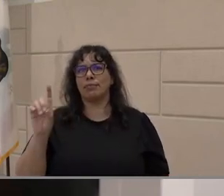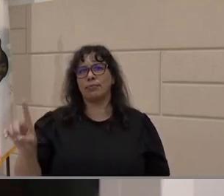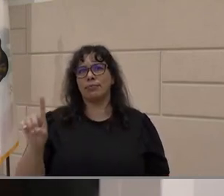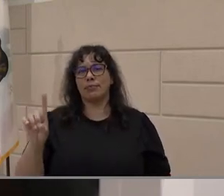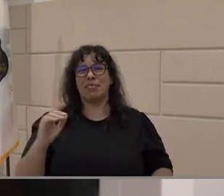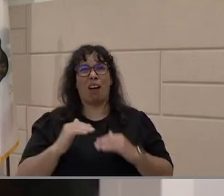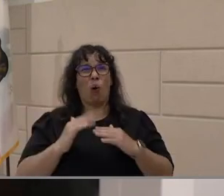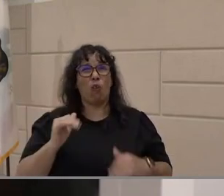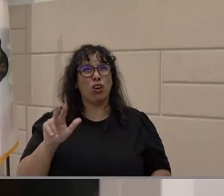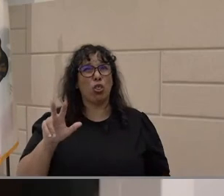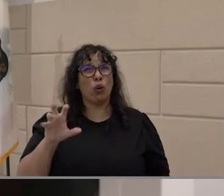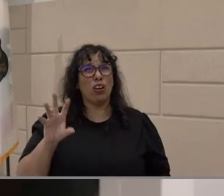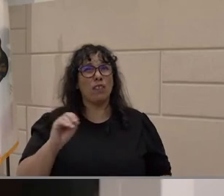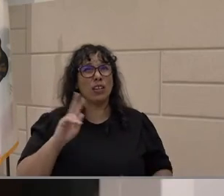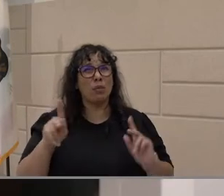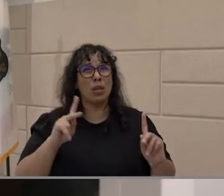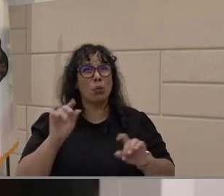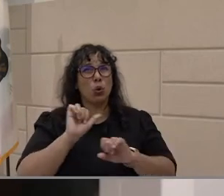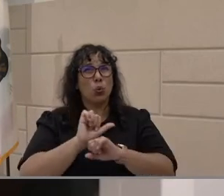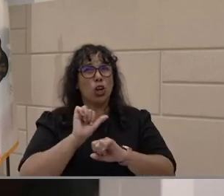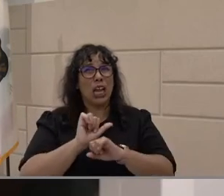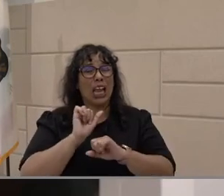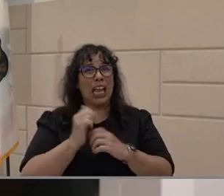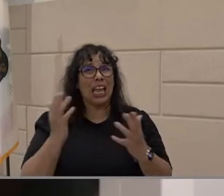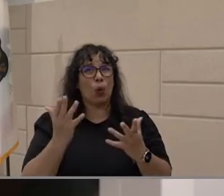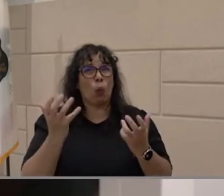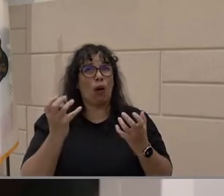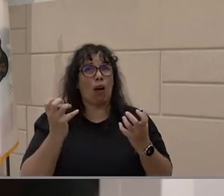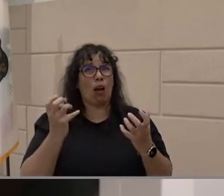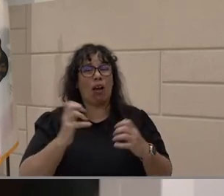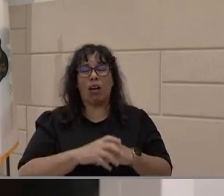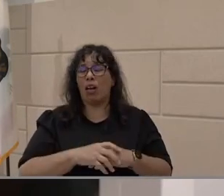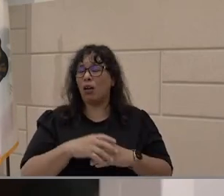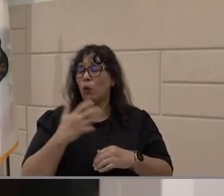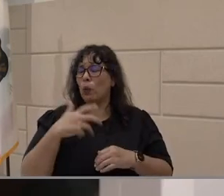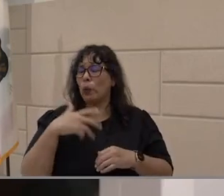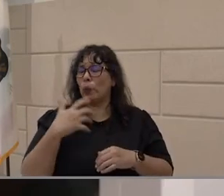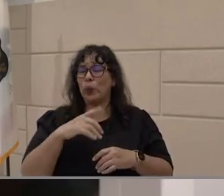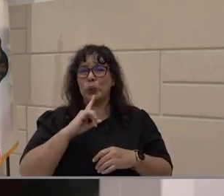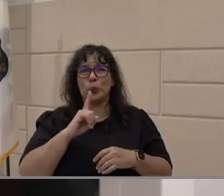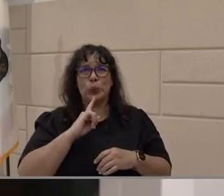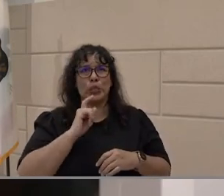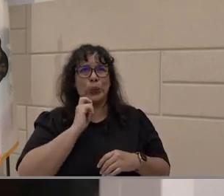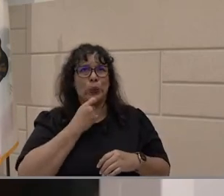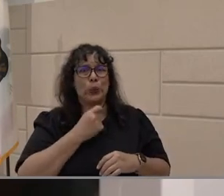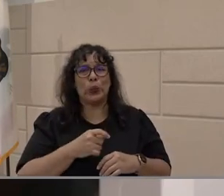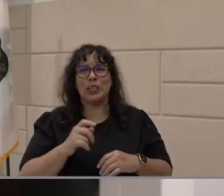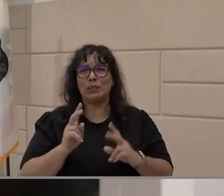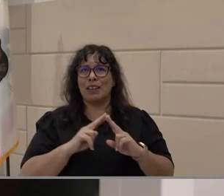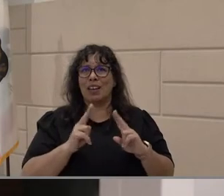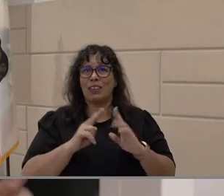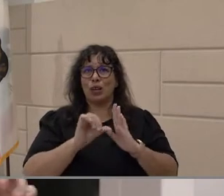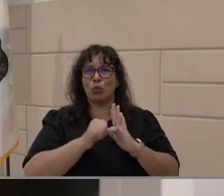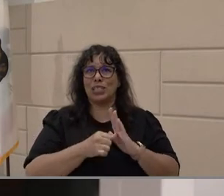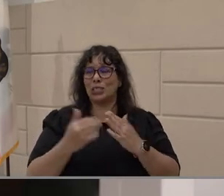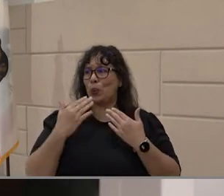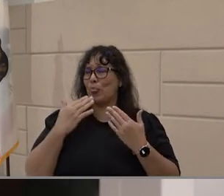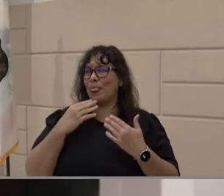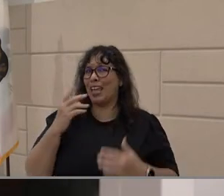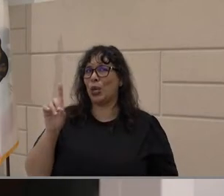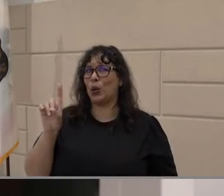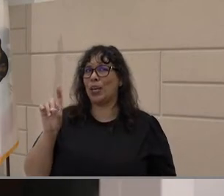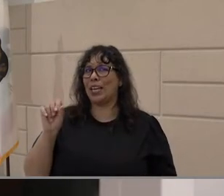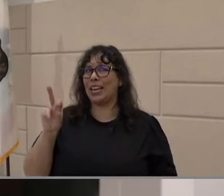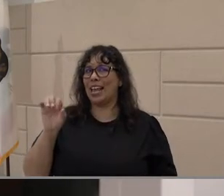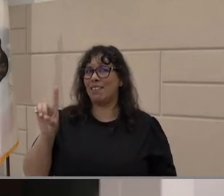ដែលក្រសួងអប់រំ District បានរៀបចំធ្វើដែលពួកគេទាំងជាង300នាក់ហ្នឹងមាន350នាក់ហ្នឹងពេញចិត្តចូលរួមសូម